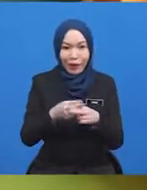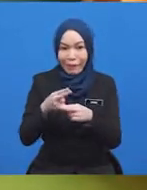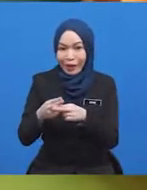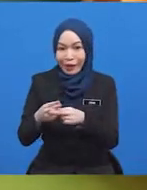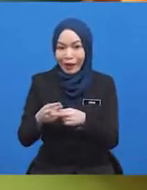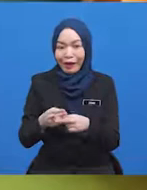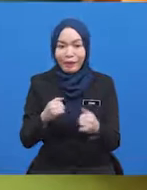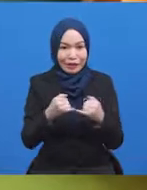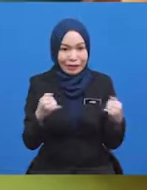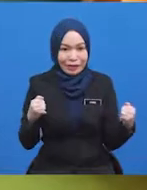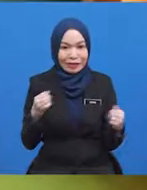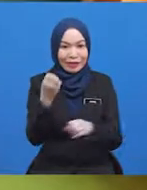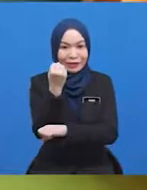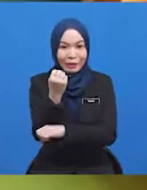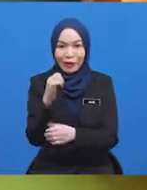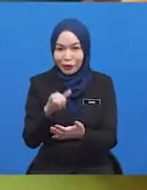batuan enapan, kan?